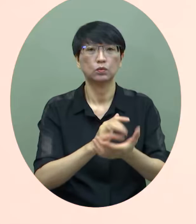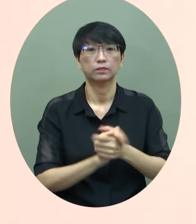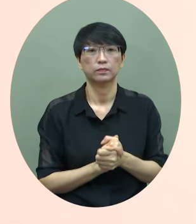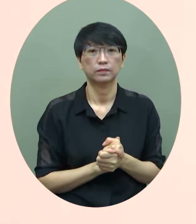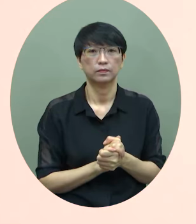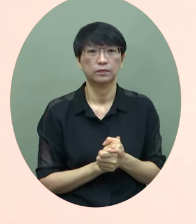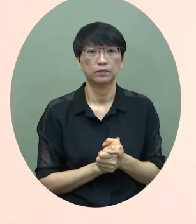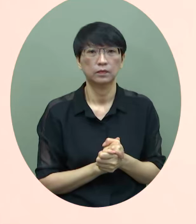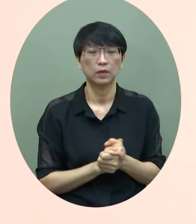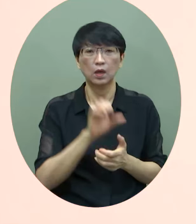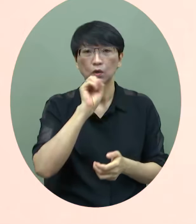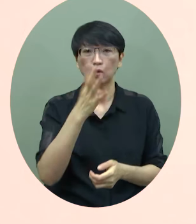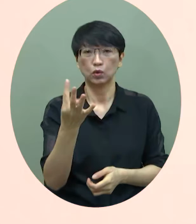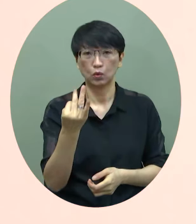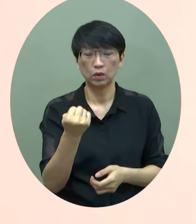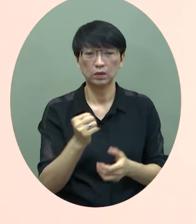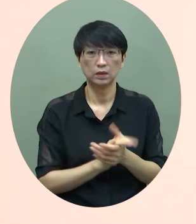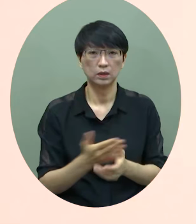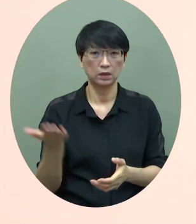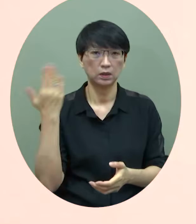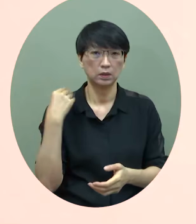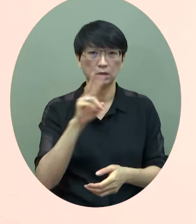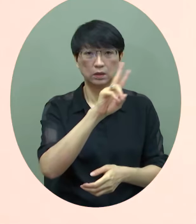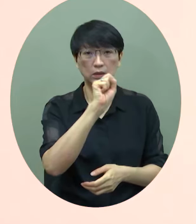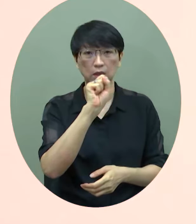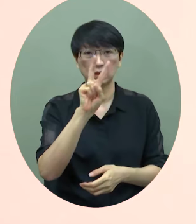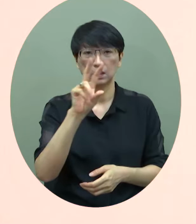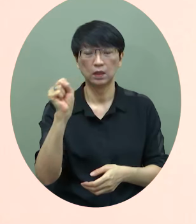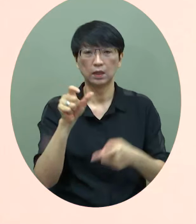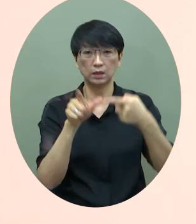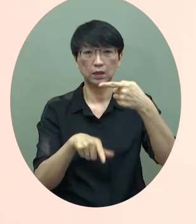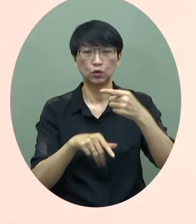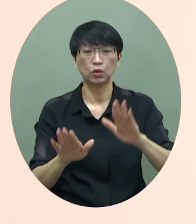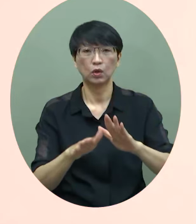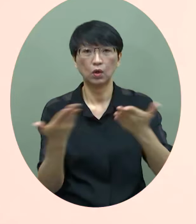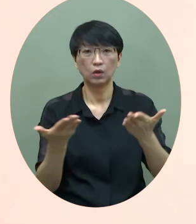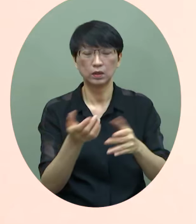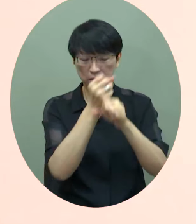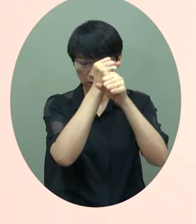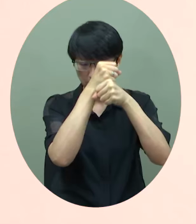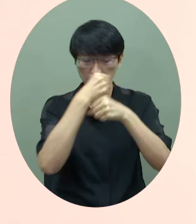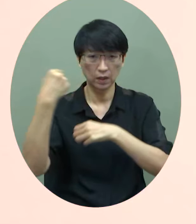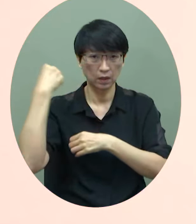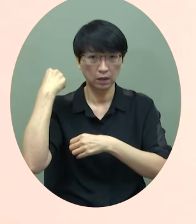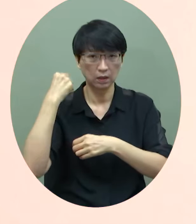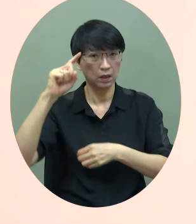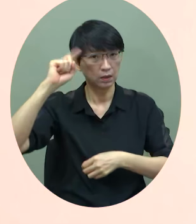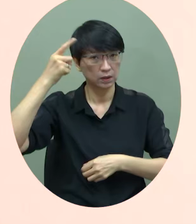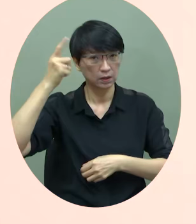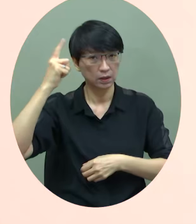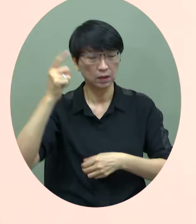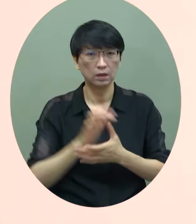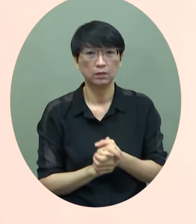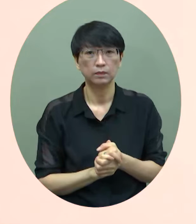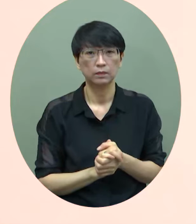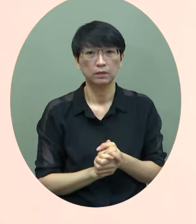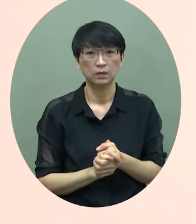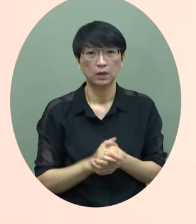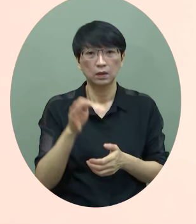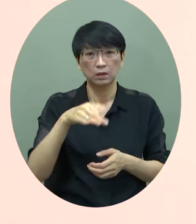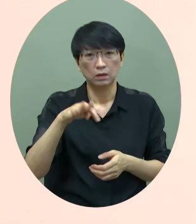而我亦都多次強調我們由去年1月開始的時候的檢測能力每天只得少於數